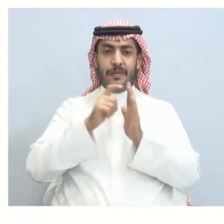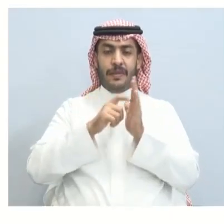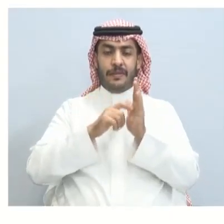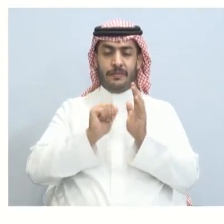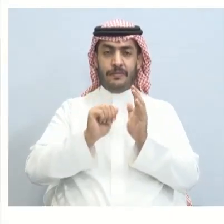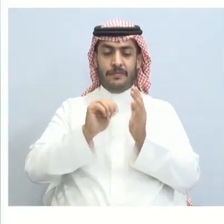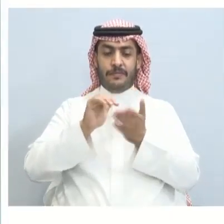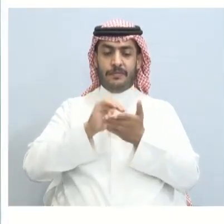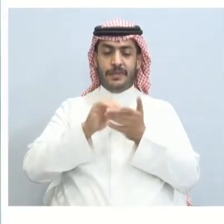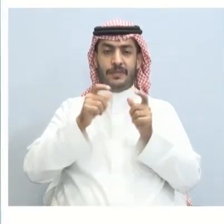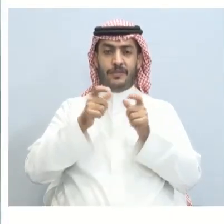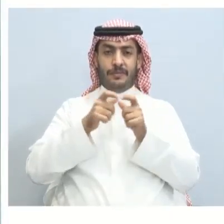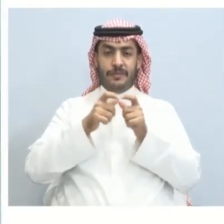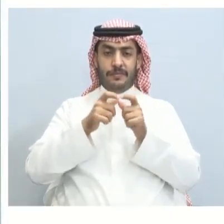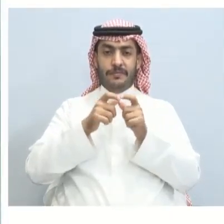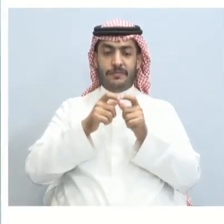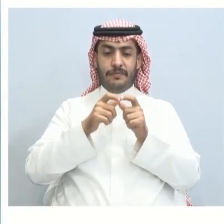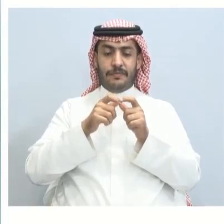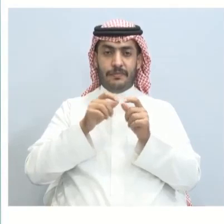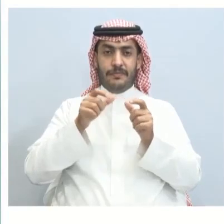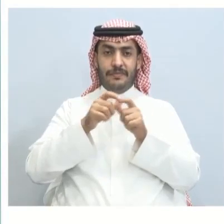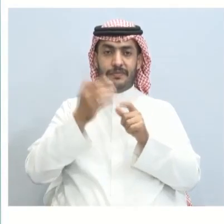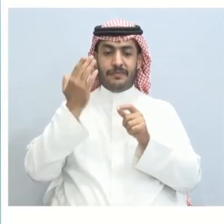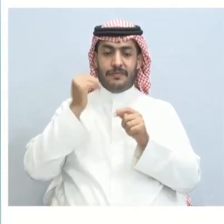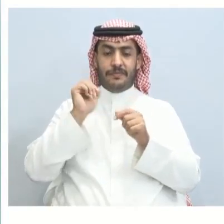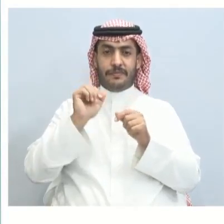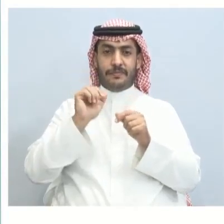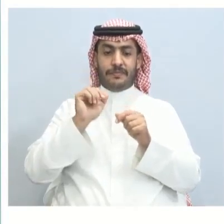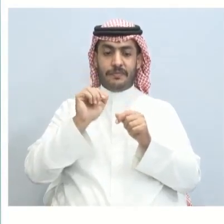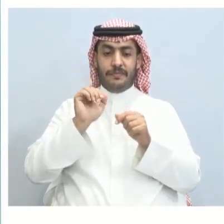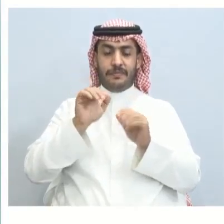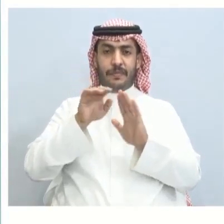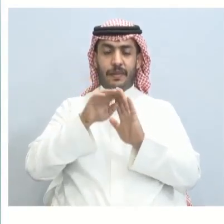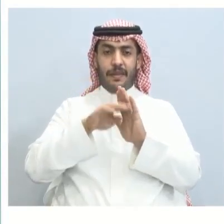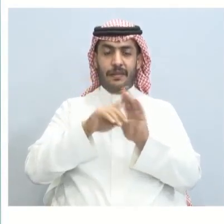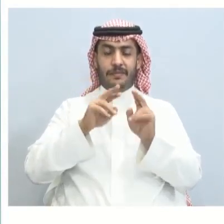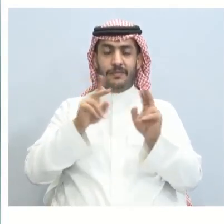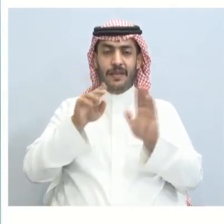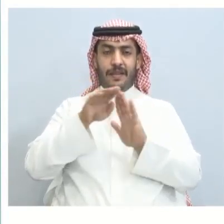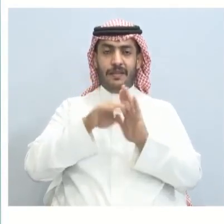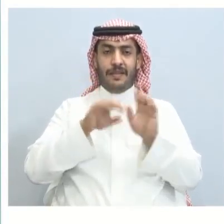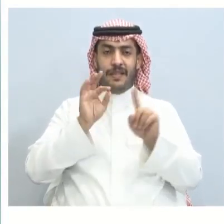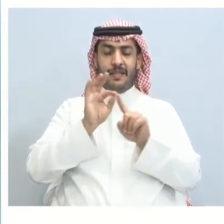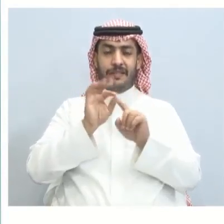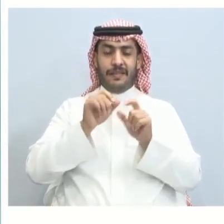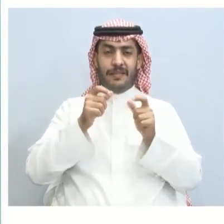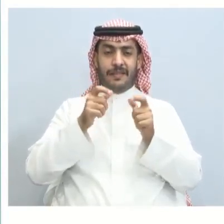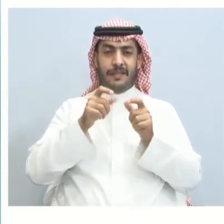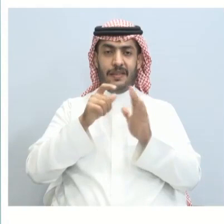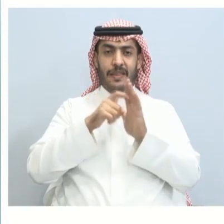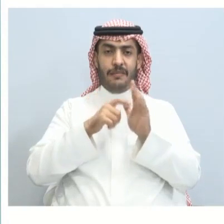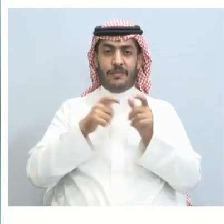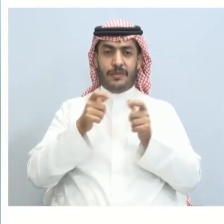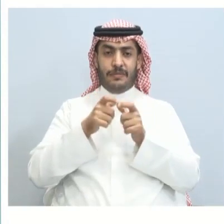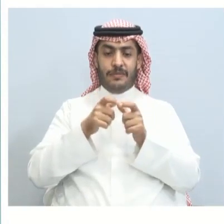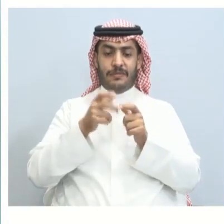تنظيم الاجتماعات في درس السابق ذكرنا عده نقاط فيما يتعلق في تنظيم الاجتماع